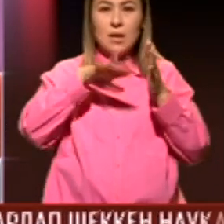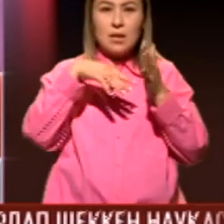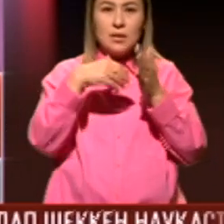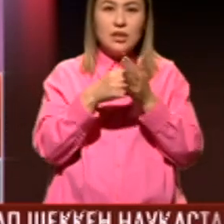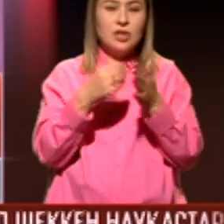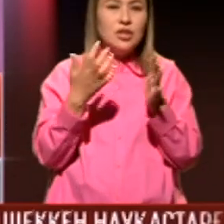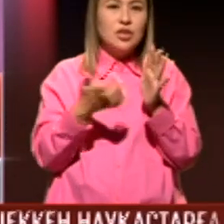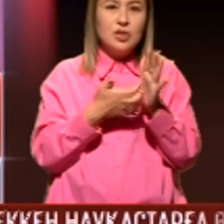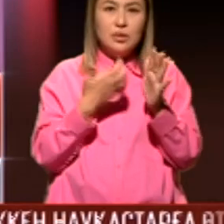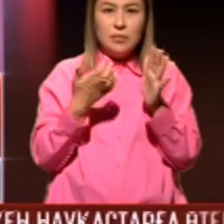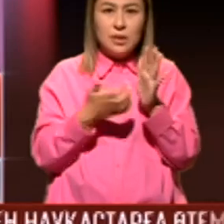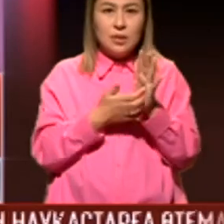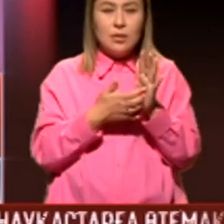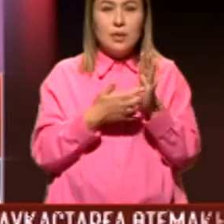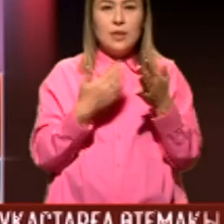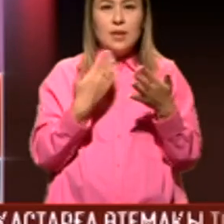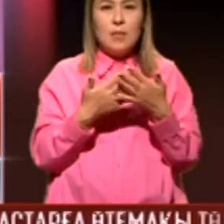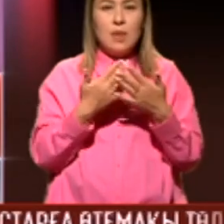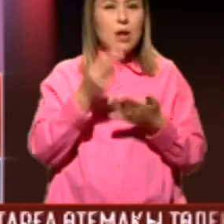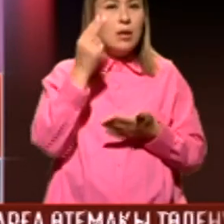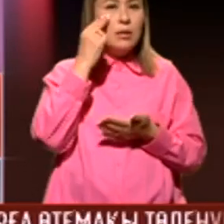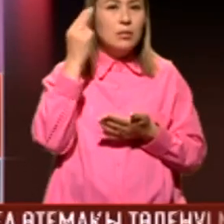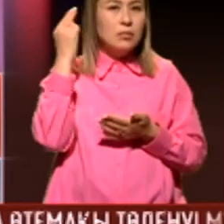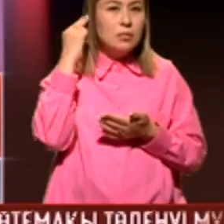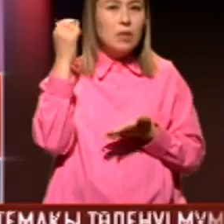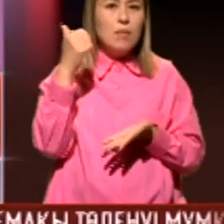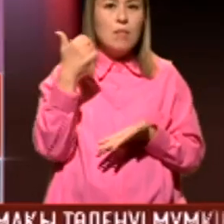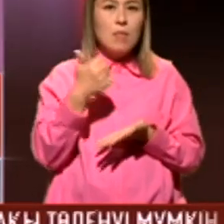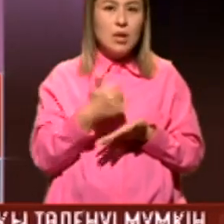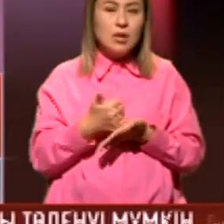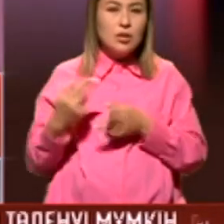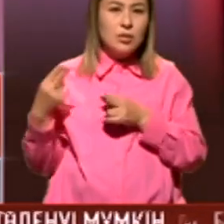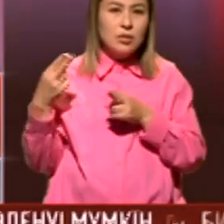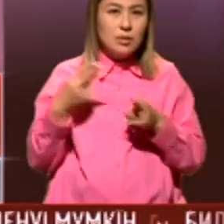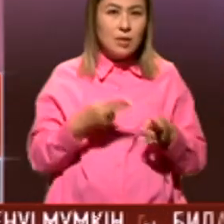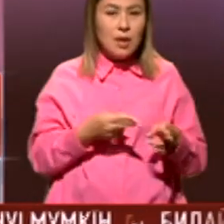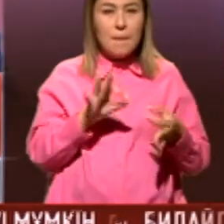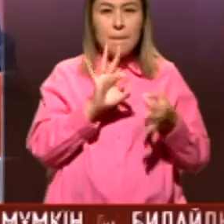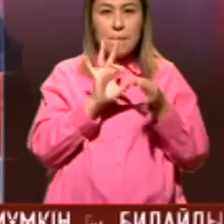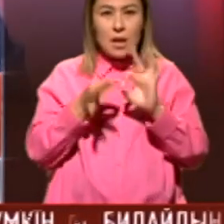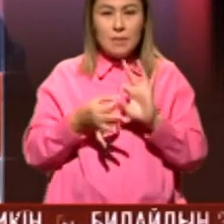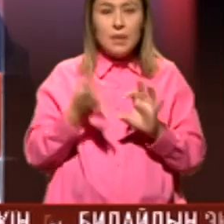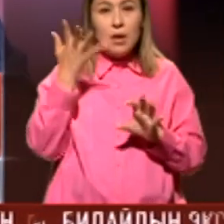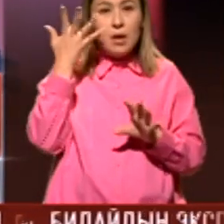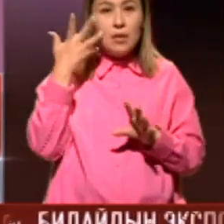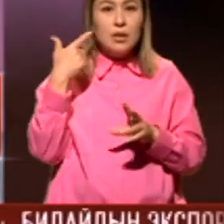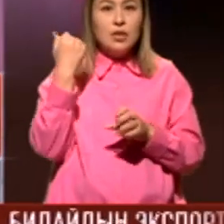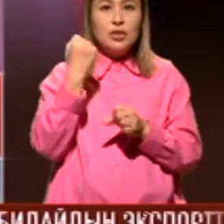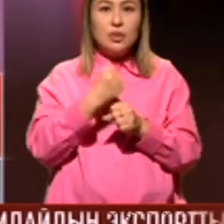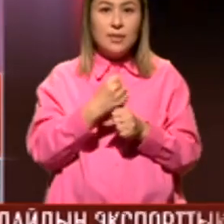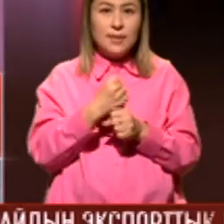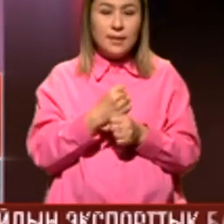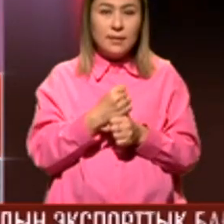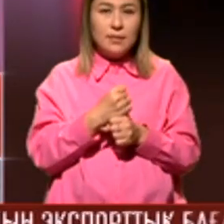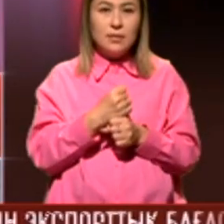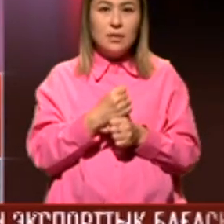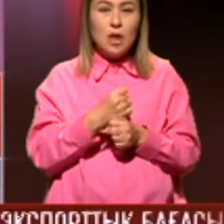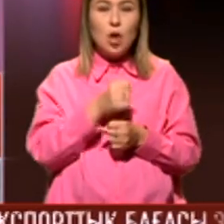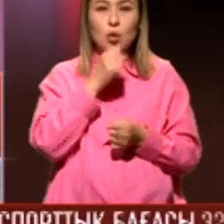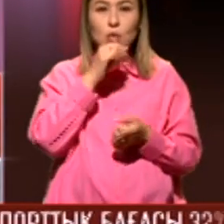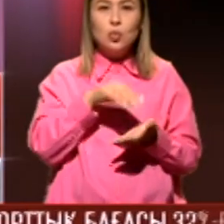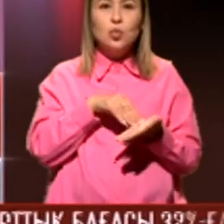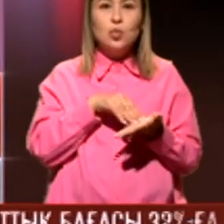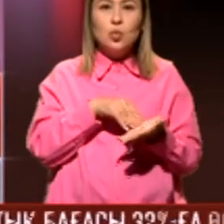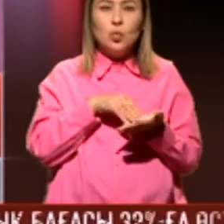жетіспейтіндігін қазірде байқалады. Мысалы Қытайдың басшысы келіп бізге жаңағы мәлімдемені жасағанда біздегі